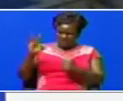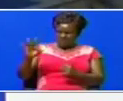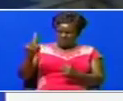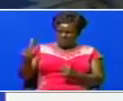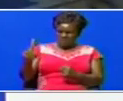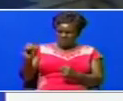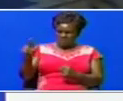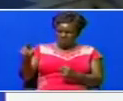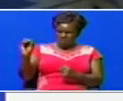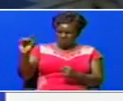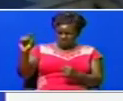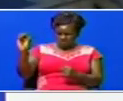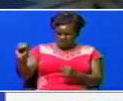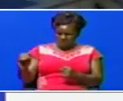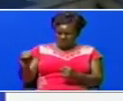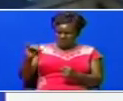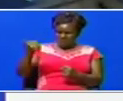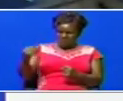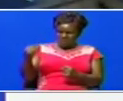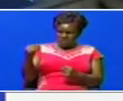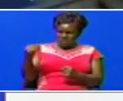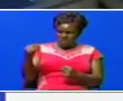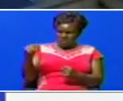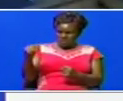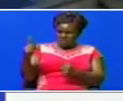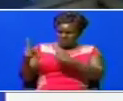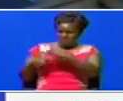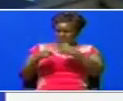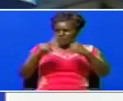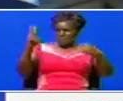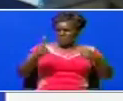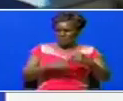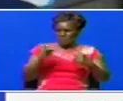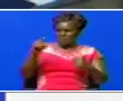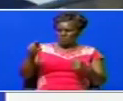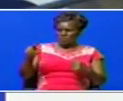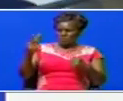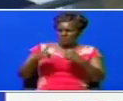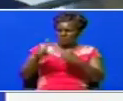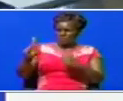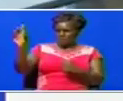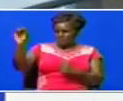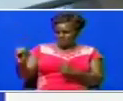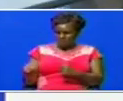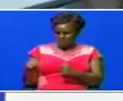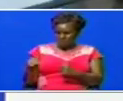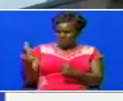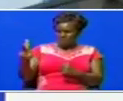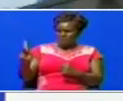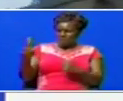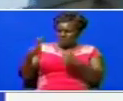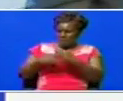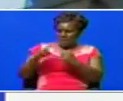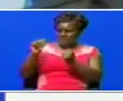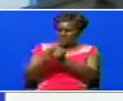0.16%. Shakalaka Jirongo, 667, 0.17%. Japheth Kaluyu,